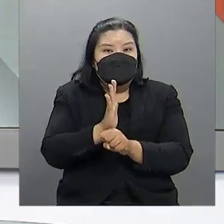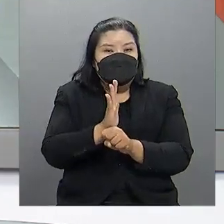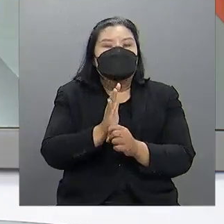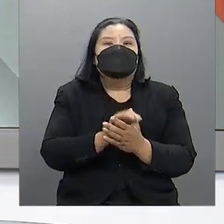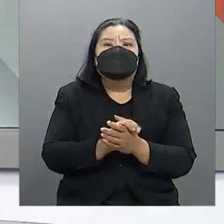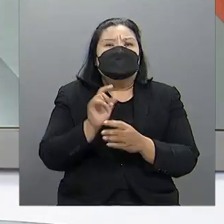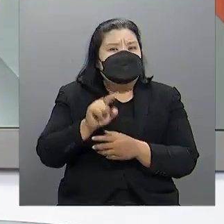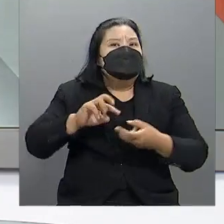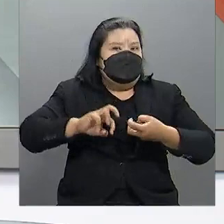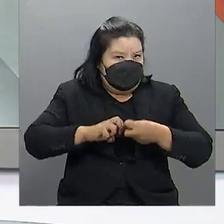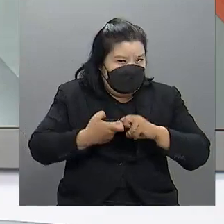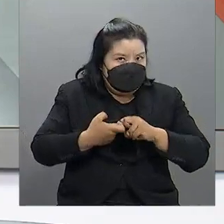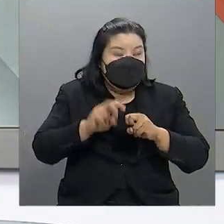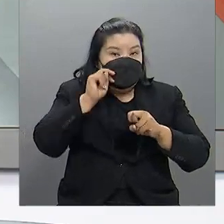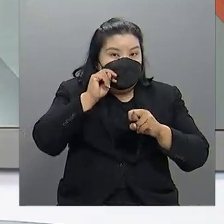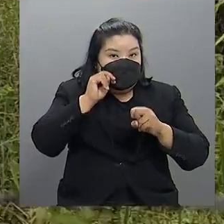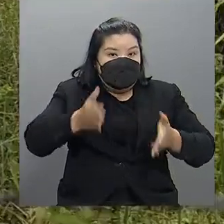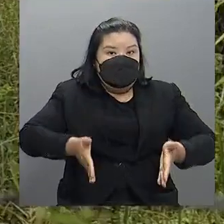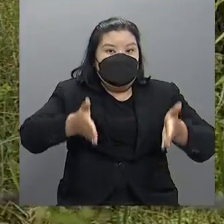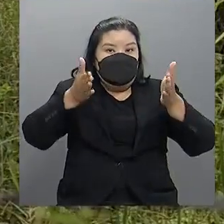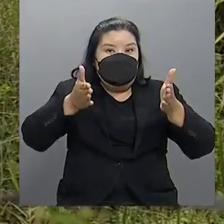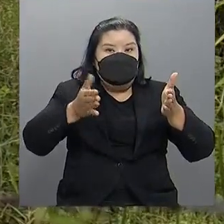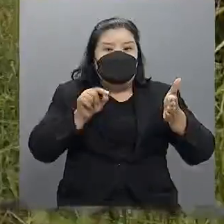ของแทงก์เก็บน้ำในทุกวันนี้ครับ